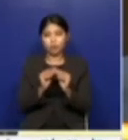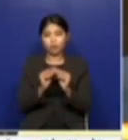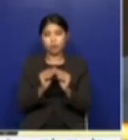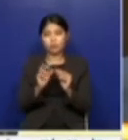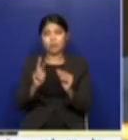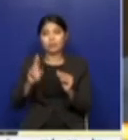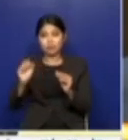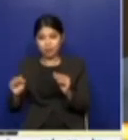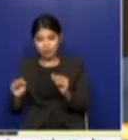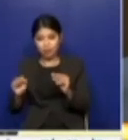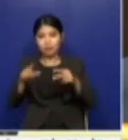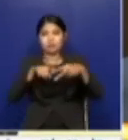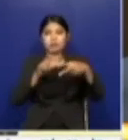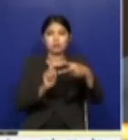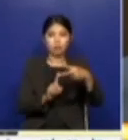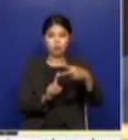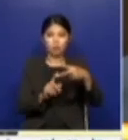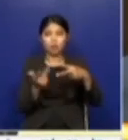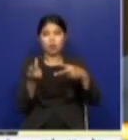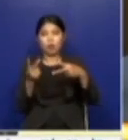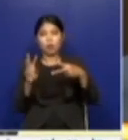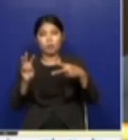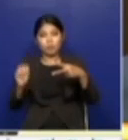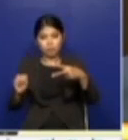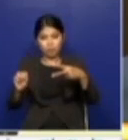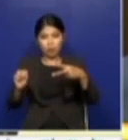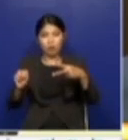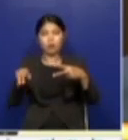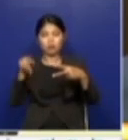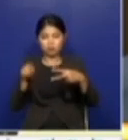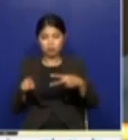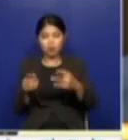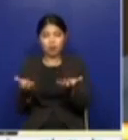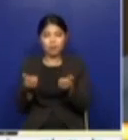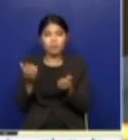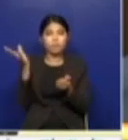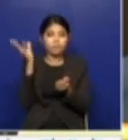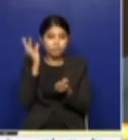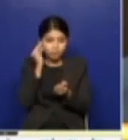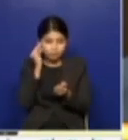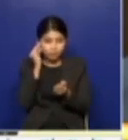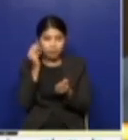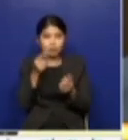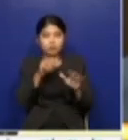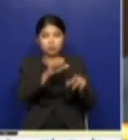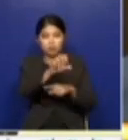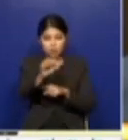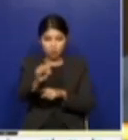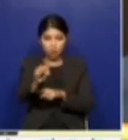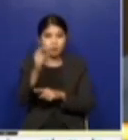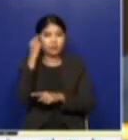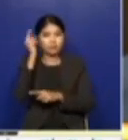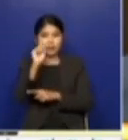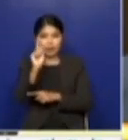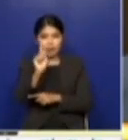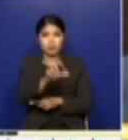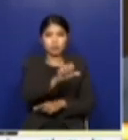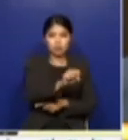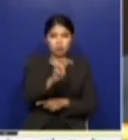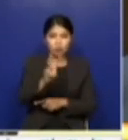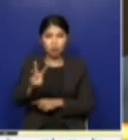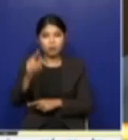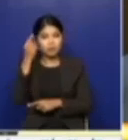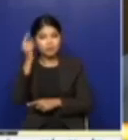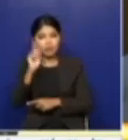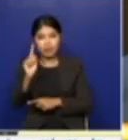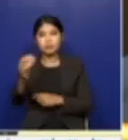ที่2ครม.ควรให้มีการรับฟังความคิดเห็นของส.ส.และสว.โ